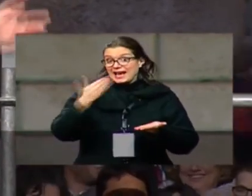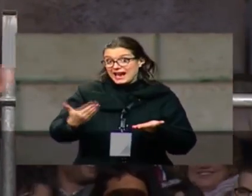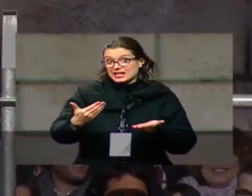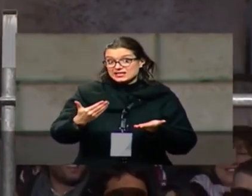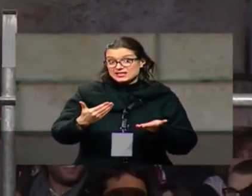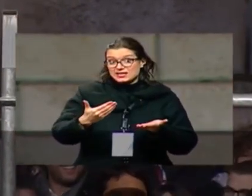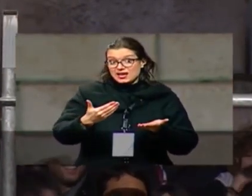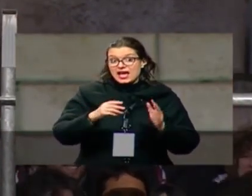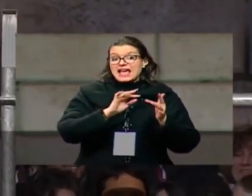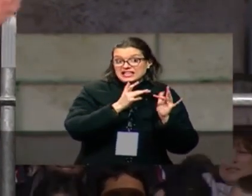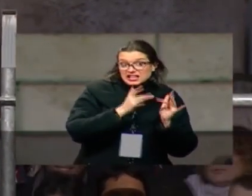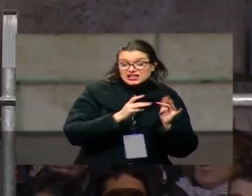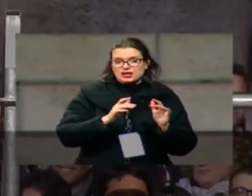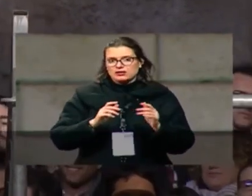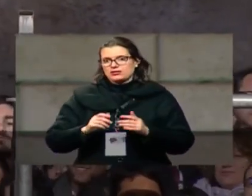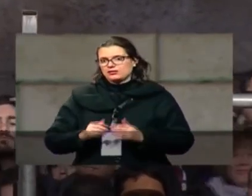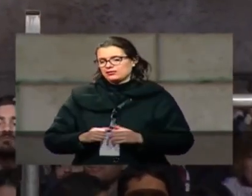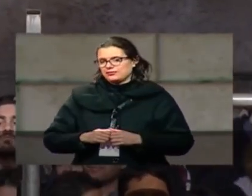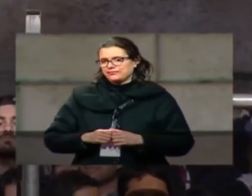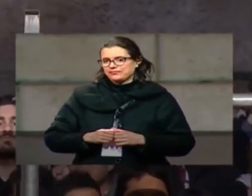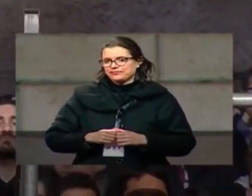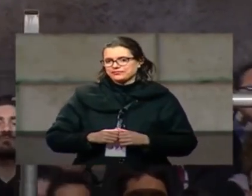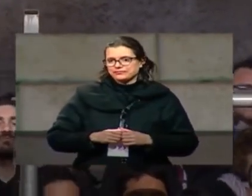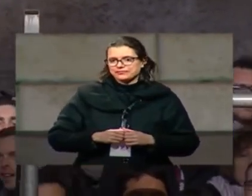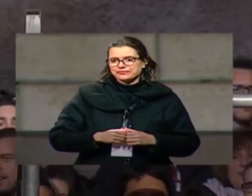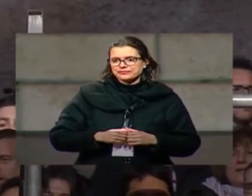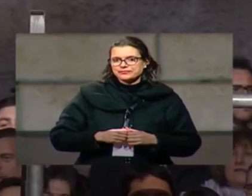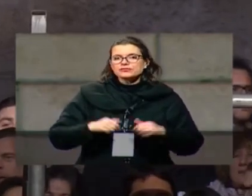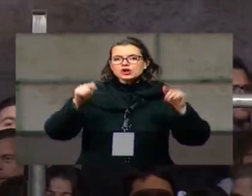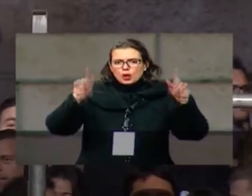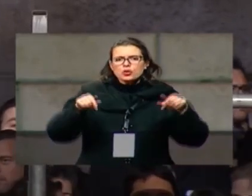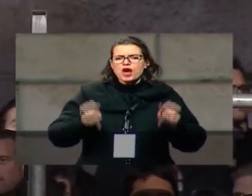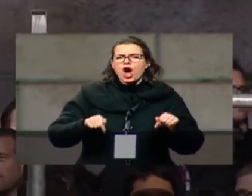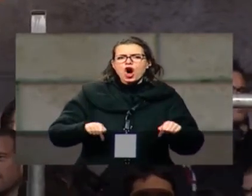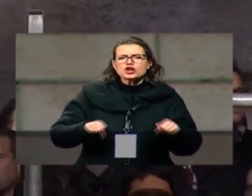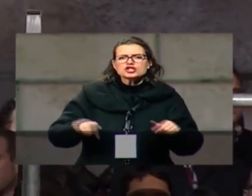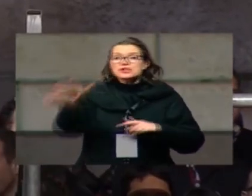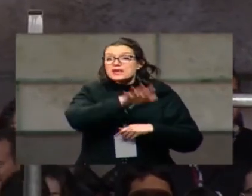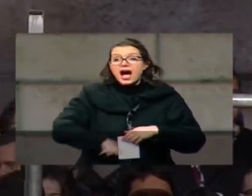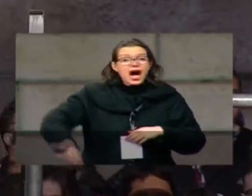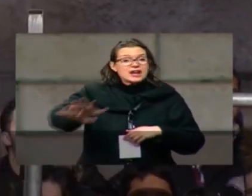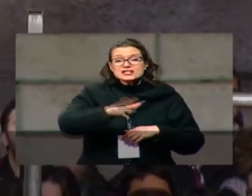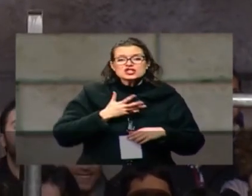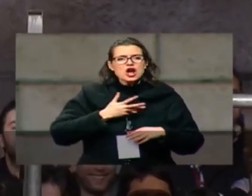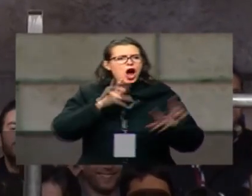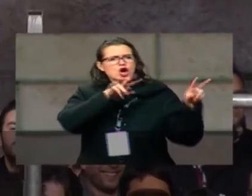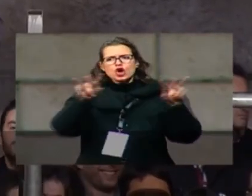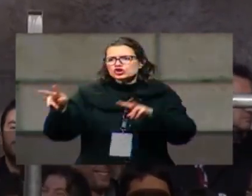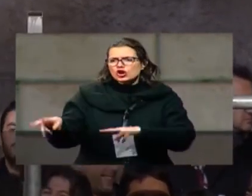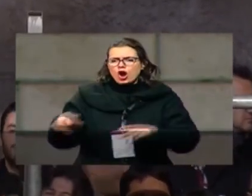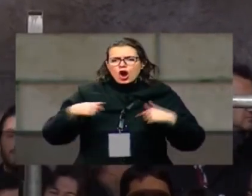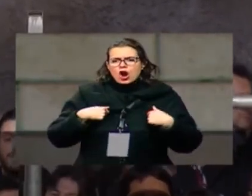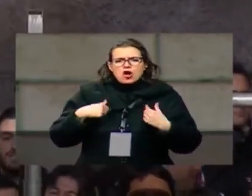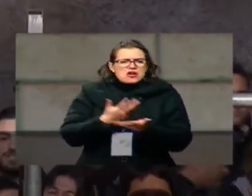di comunicazione tutto attraverso Siamo filtrati anche in questa Piazza meravigliosa quello che abbiamo detto io non sono qui a